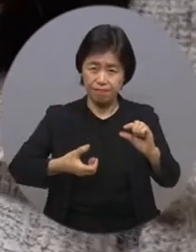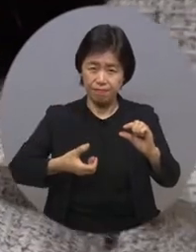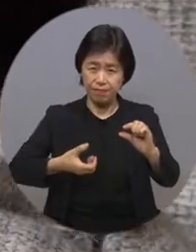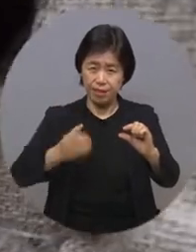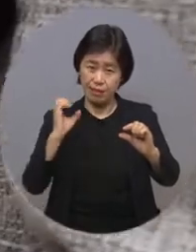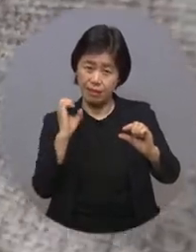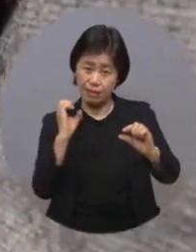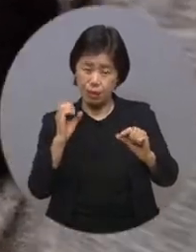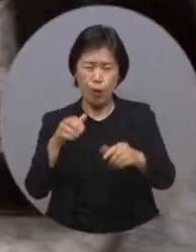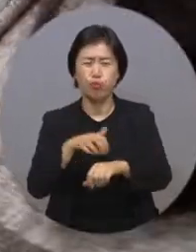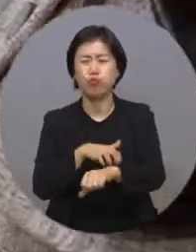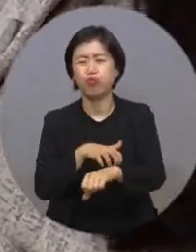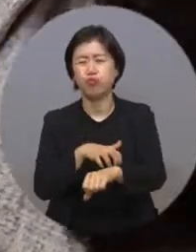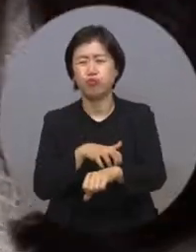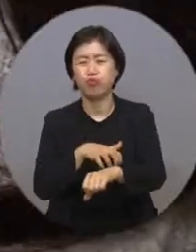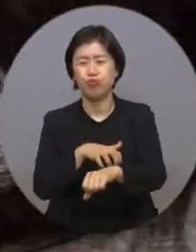불편하시겠죠.